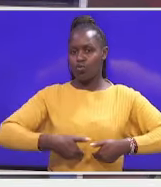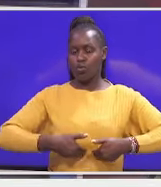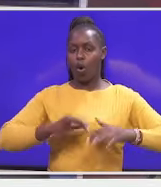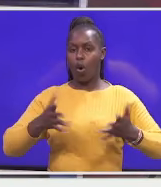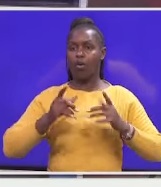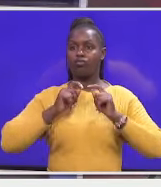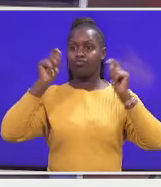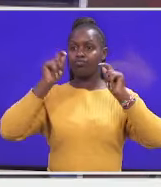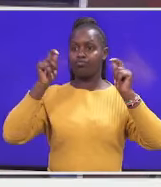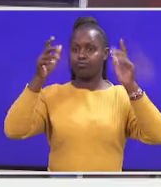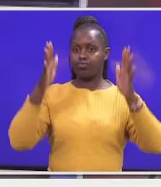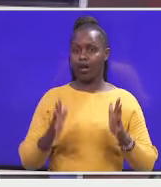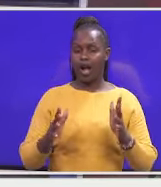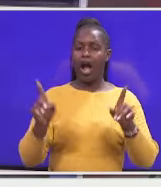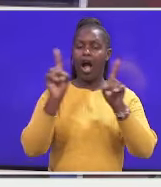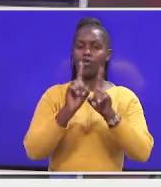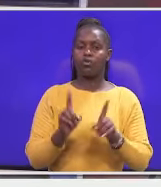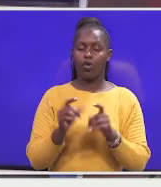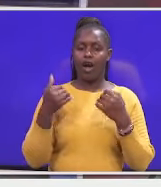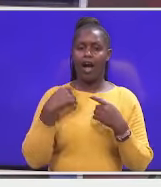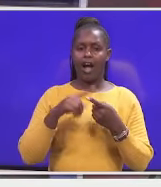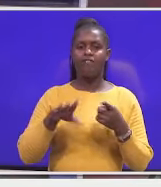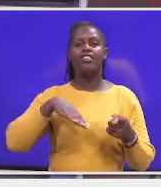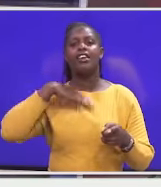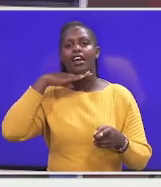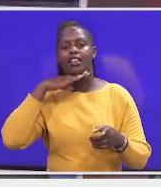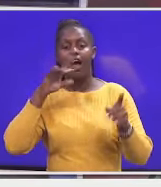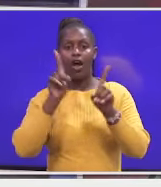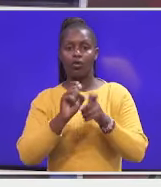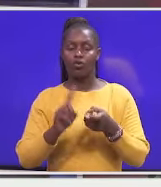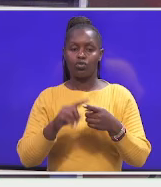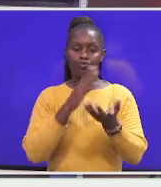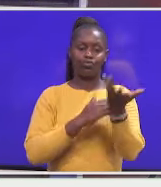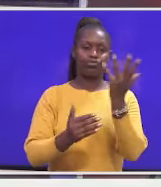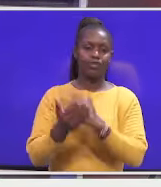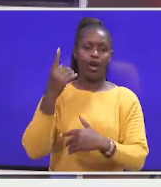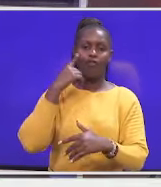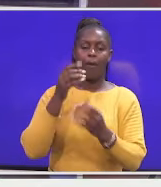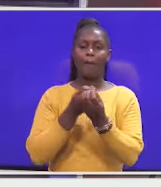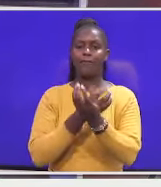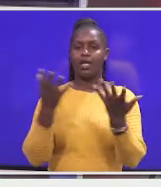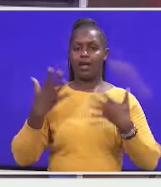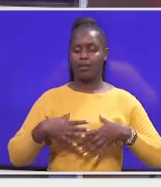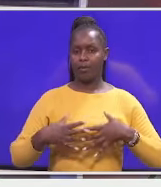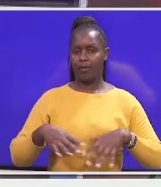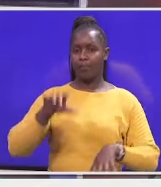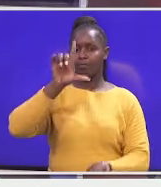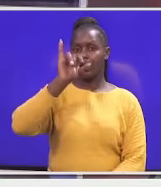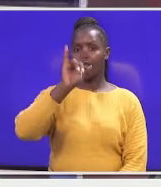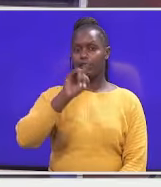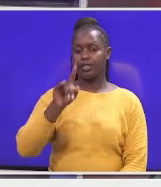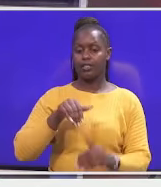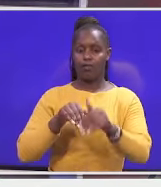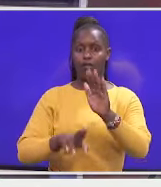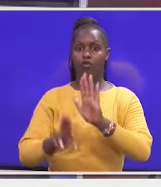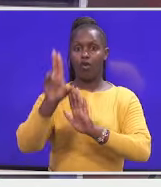waandamanaji na kusababisha maafa sawa na majeraha ya wengi. Na kama anavyoarifu Elizabeth Mutuku aliyefuatilia kikao hicho,